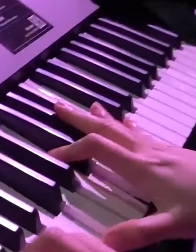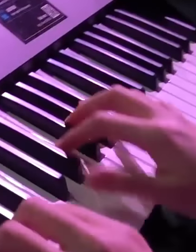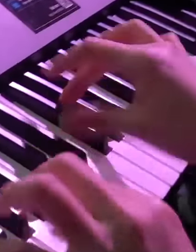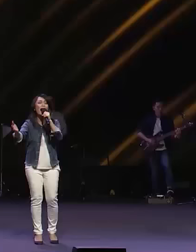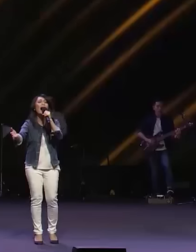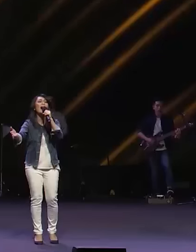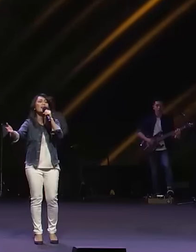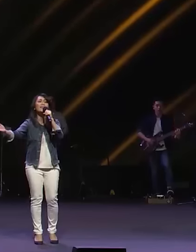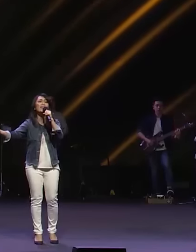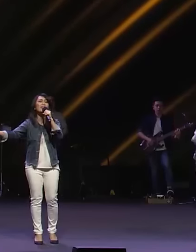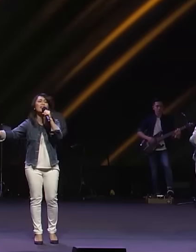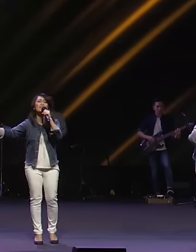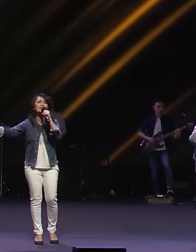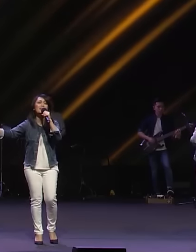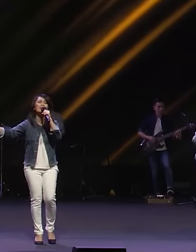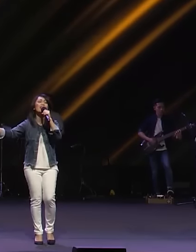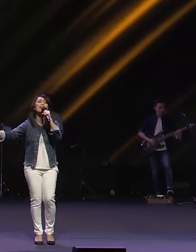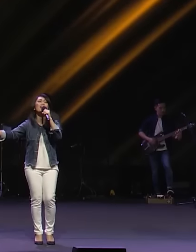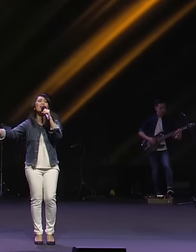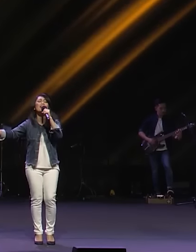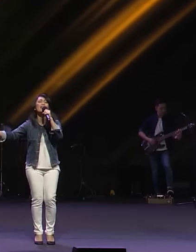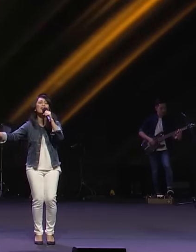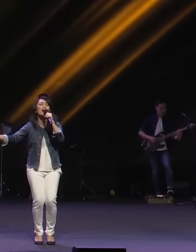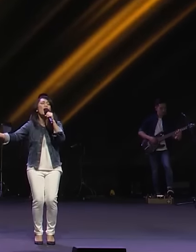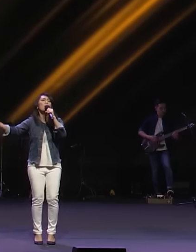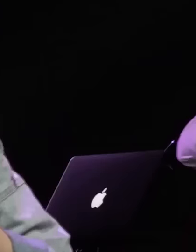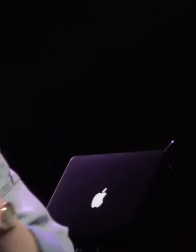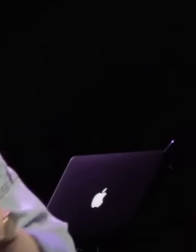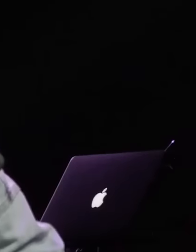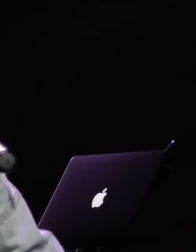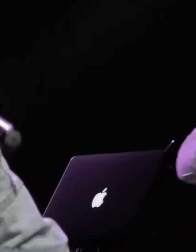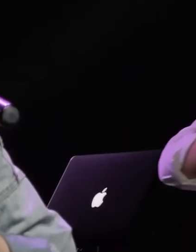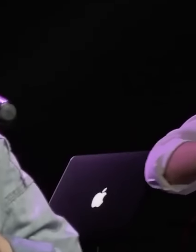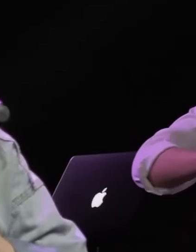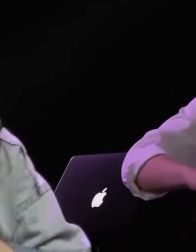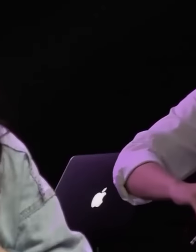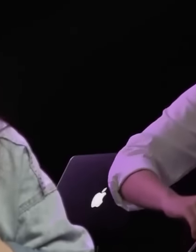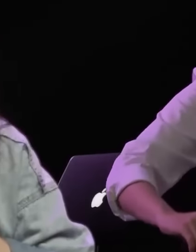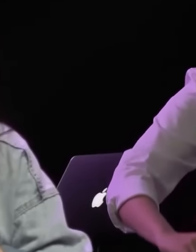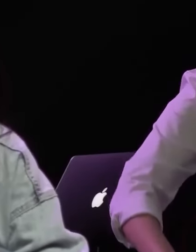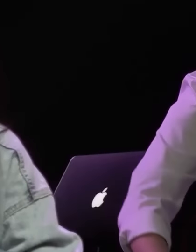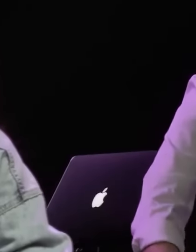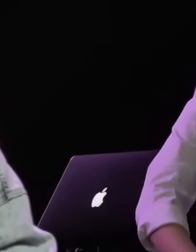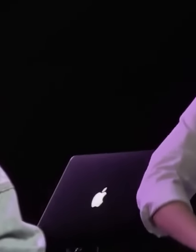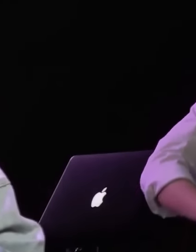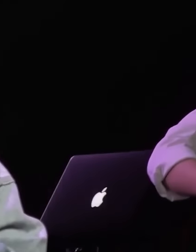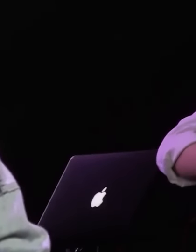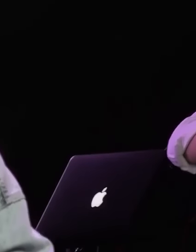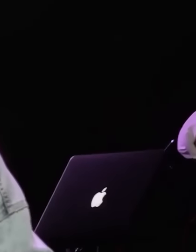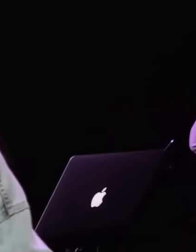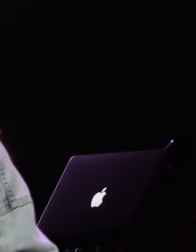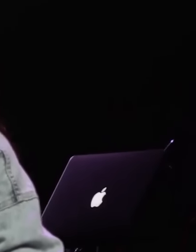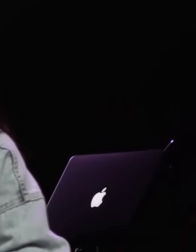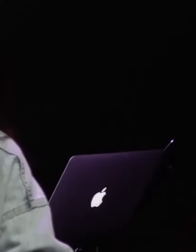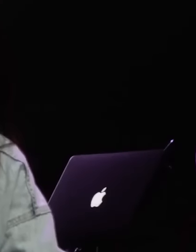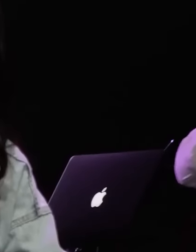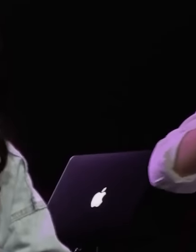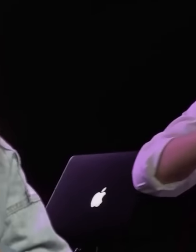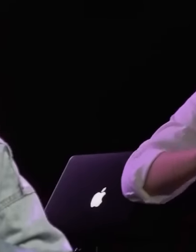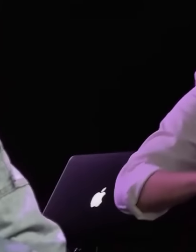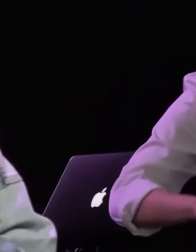mulia dan Kau hadir di sini. Kau memulihkan